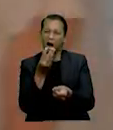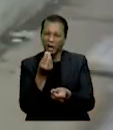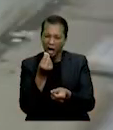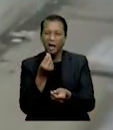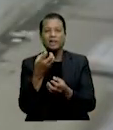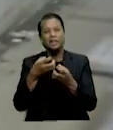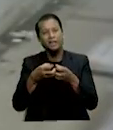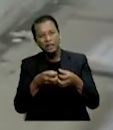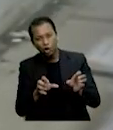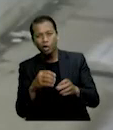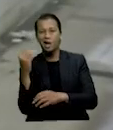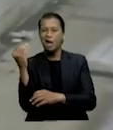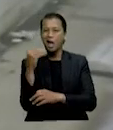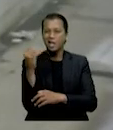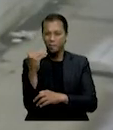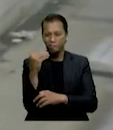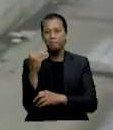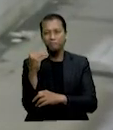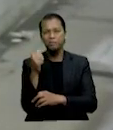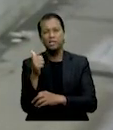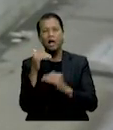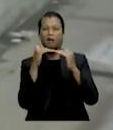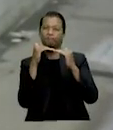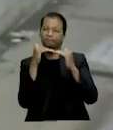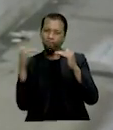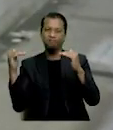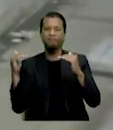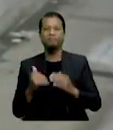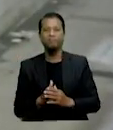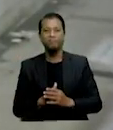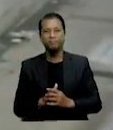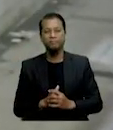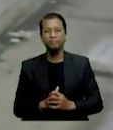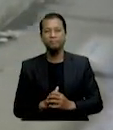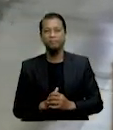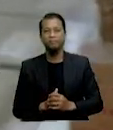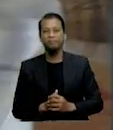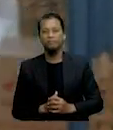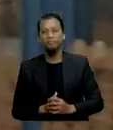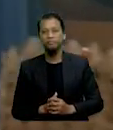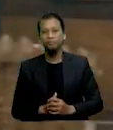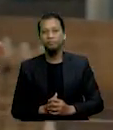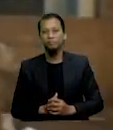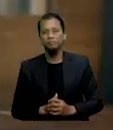juga harga daging ayam potong ini dapat kembali stabil. Dari Jakarta, Yasmin Tania, Jemi Jasin, Ayus melaporkan.